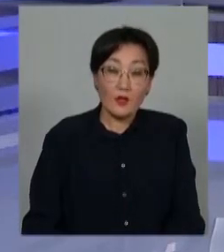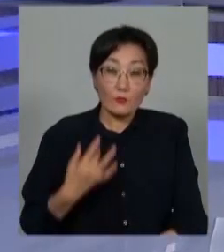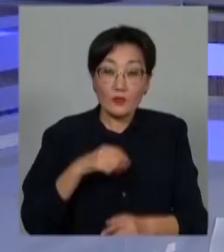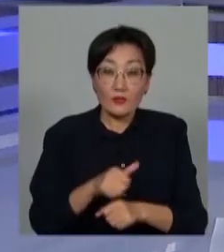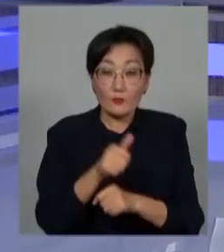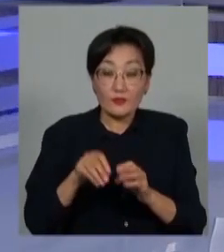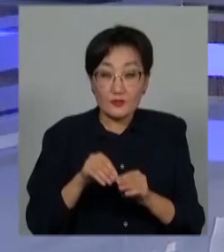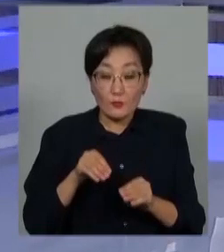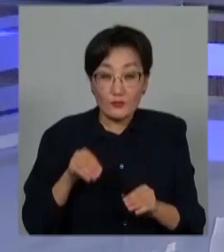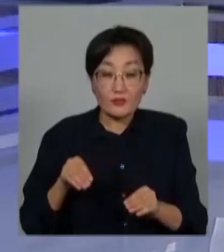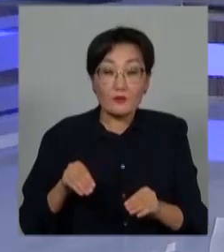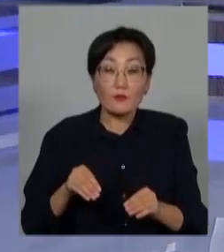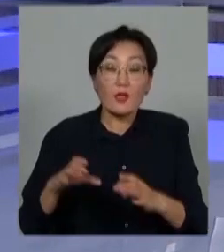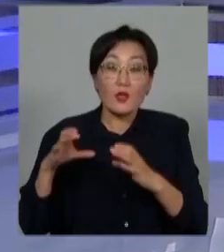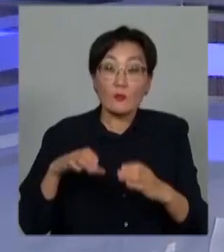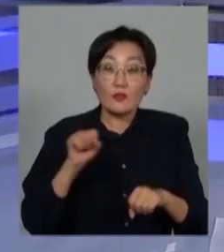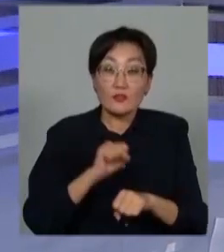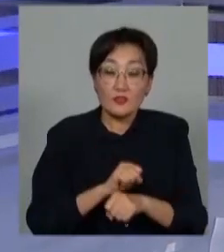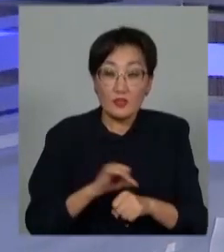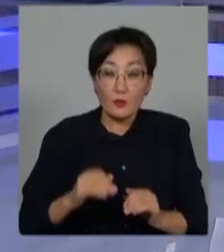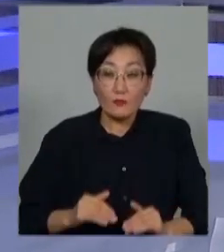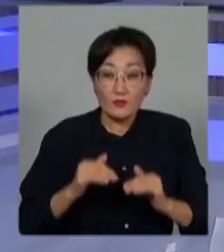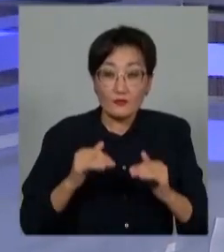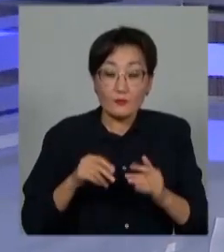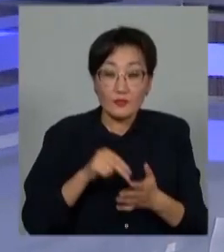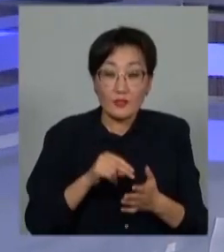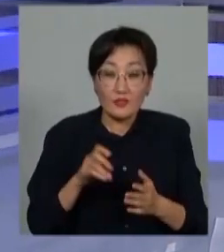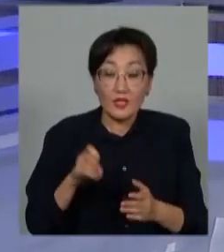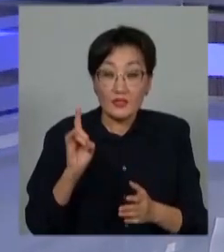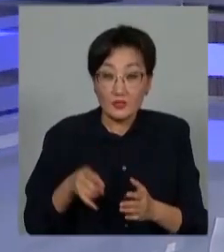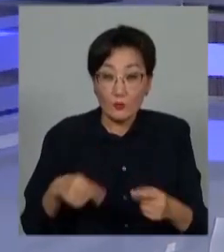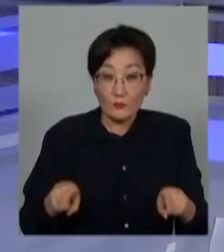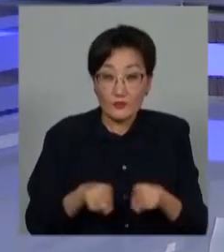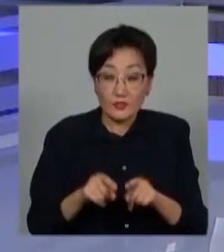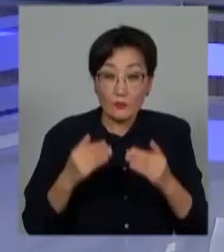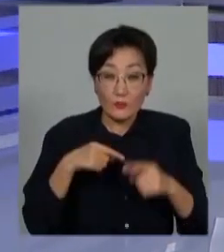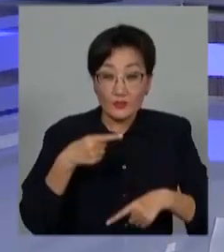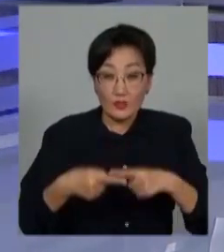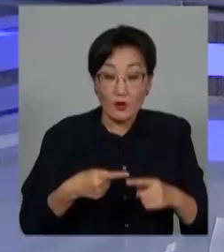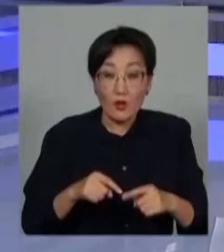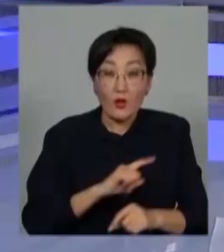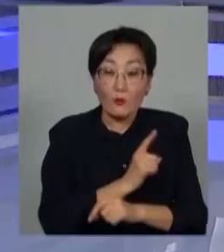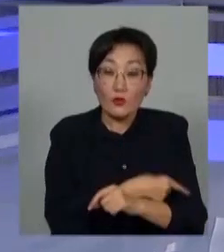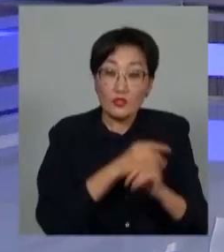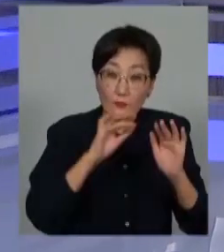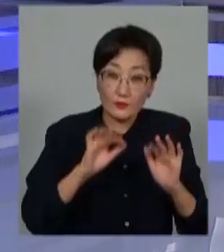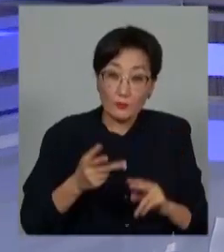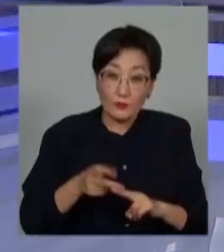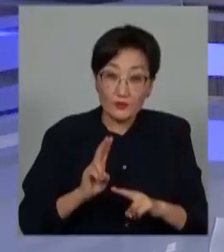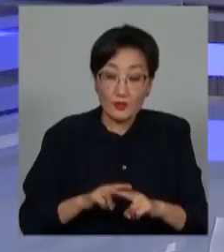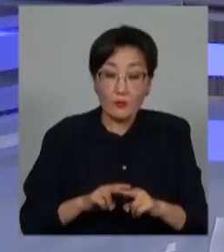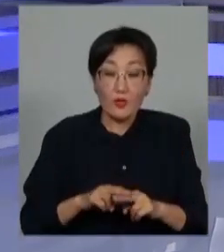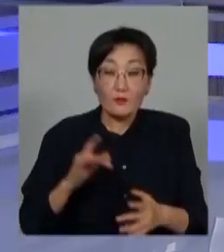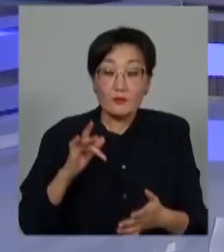Многочасовые пробки, перебои с общественным транспортом и повышение тарифов на такси. Таковы последствия мощного снегопада, который